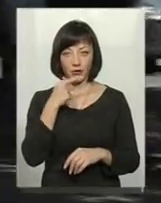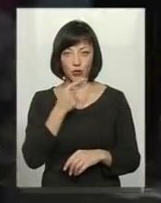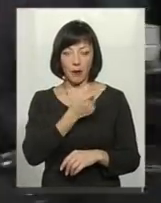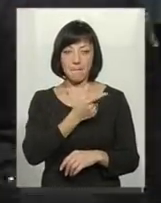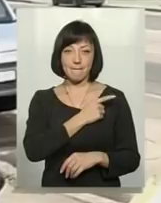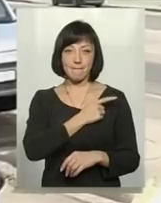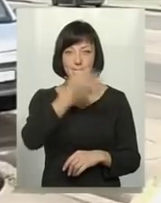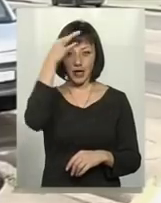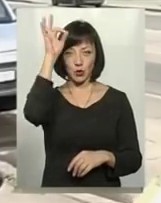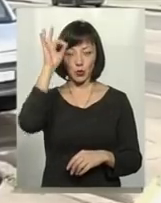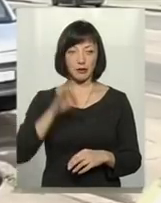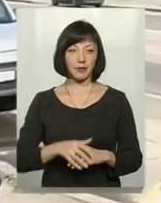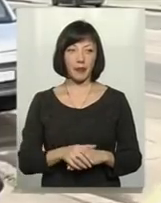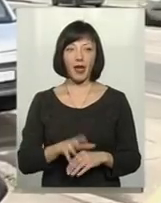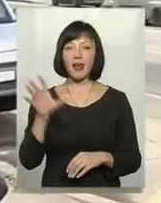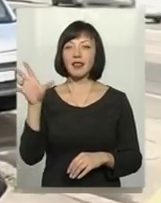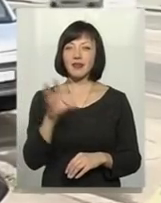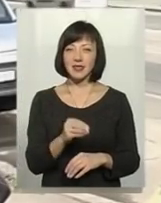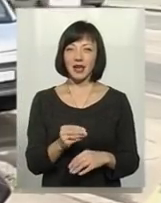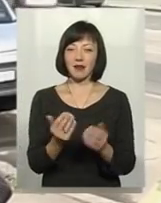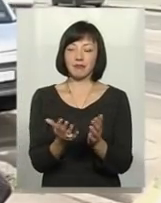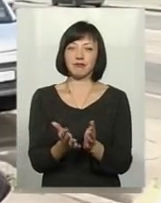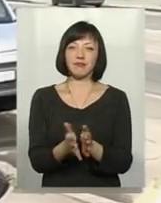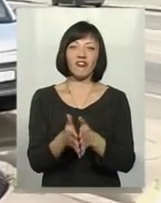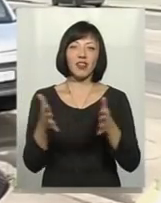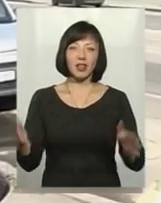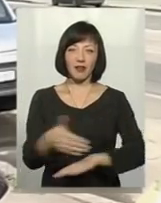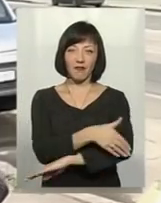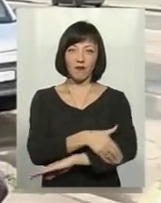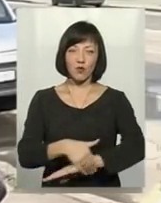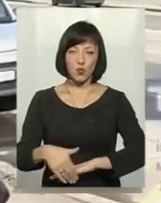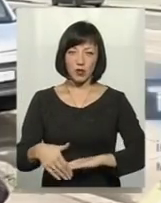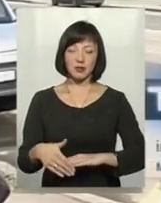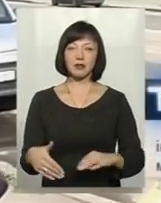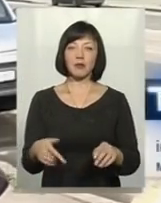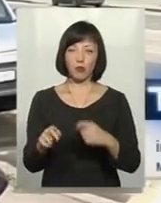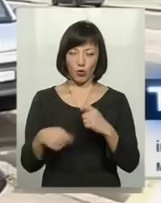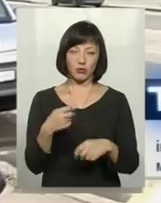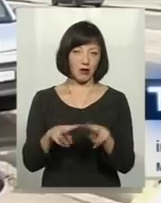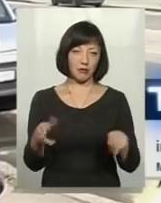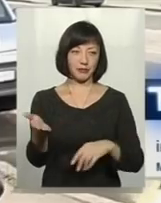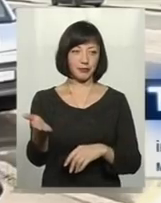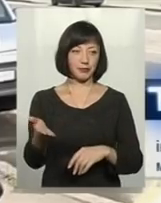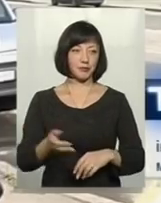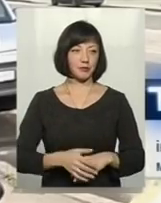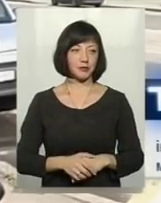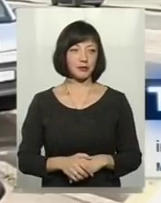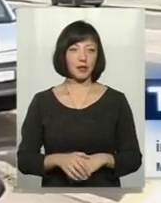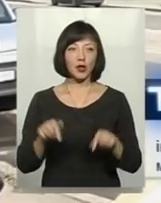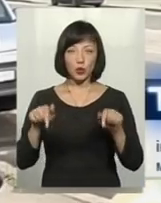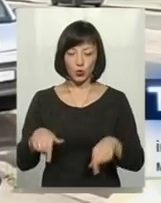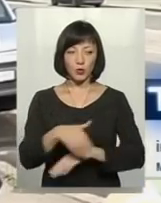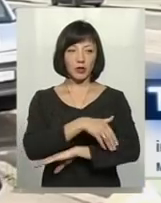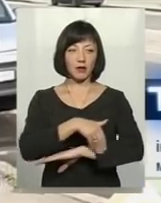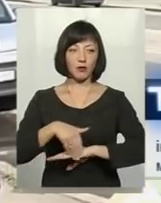патрульні. Практично на усіх проспектах є порушення такого типу. Ну, ось безпосередньо тут, на